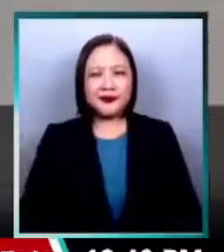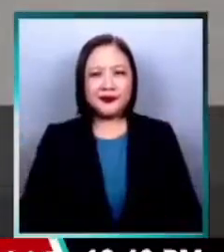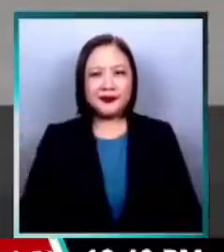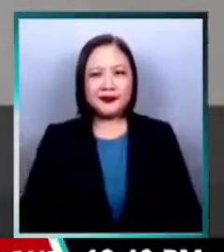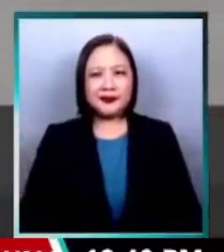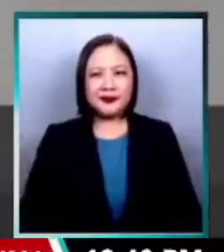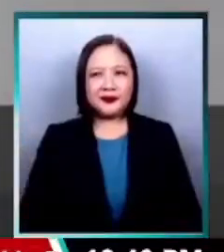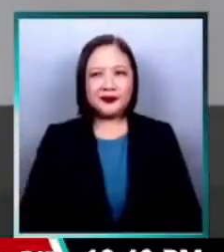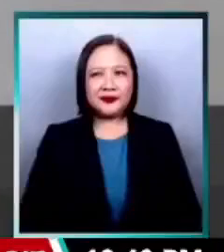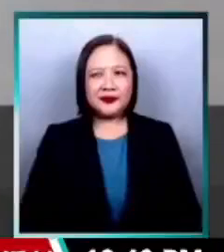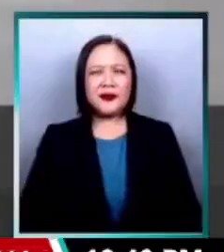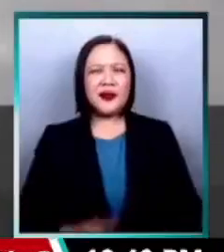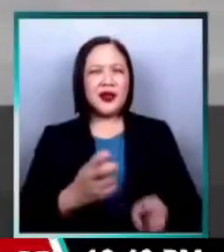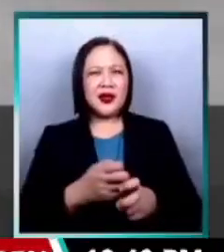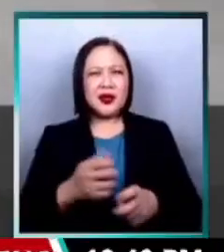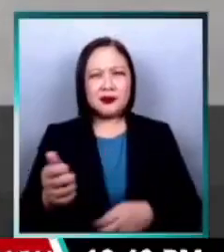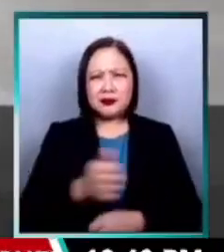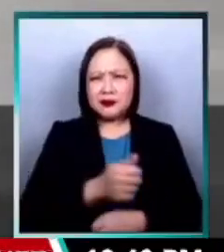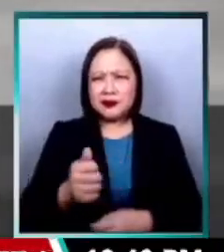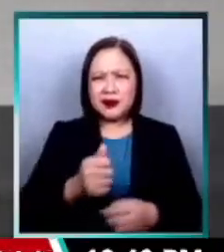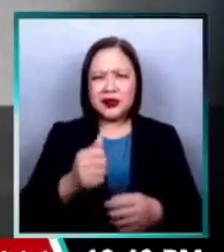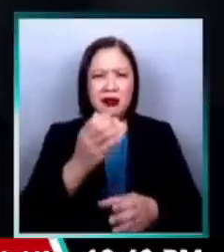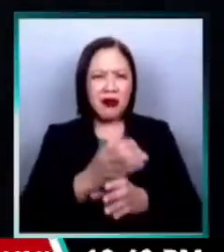Hirap sa biyahe ang mga motorista.